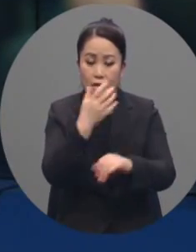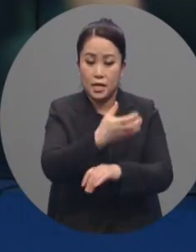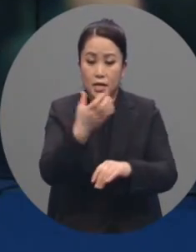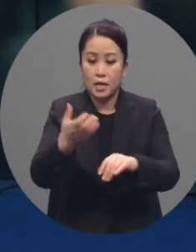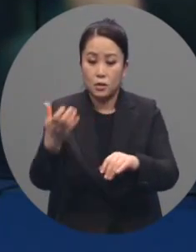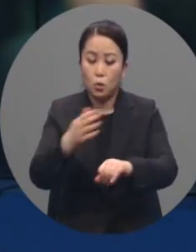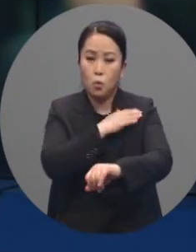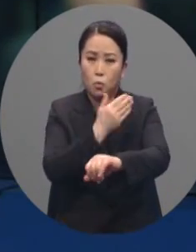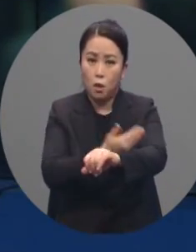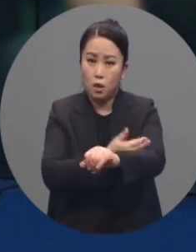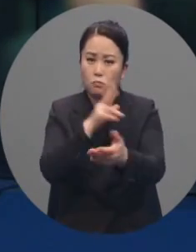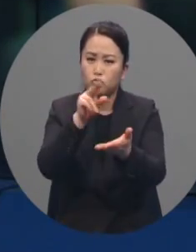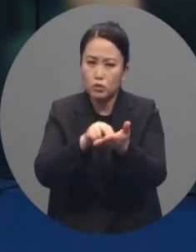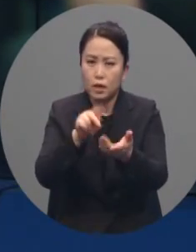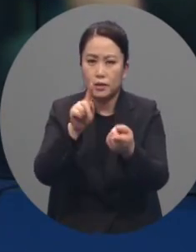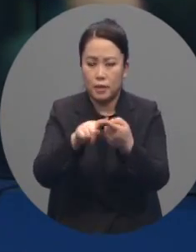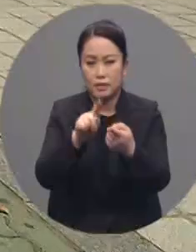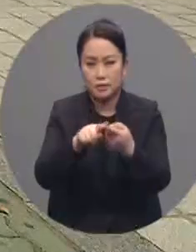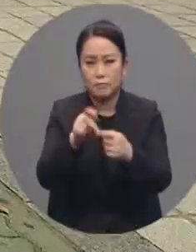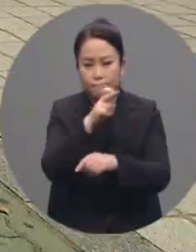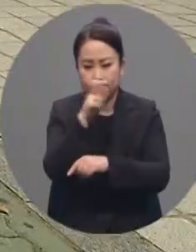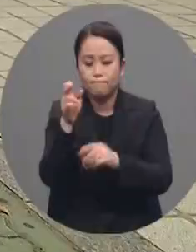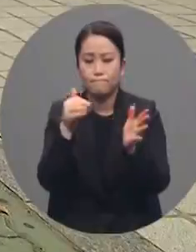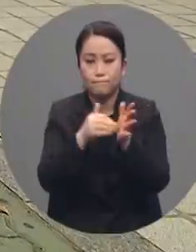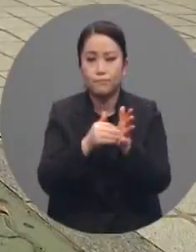김유나 기자가 취재했습니다.